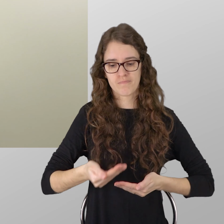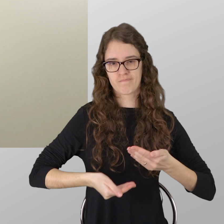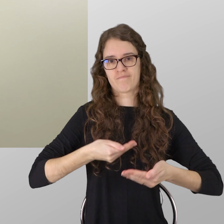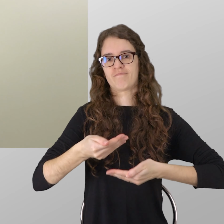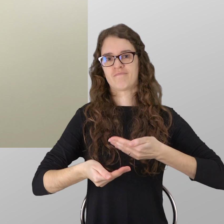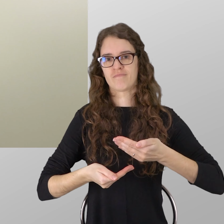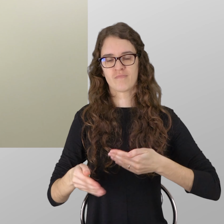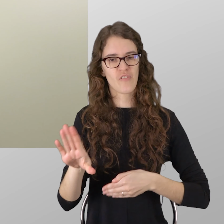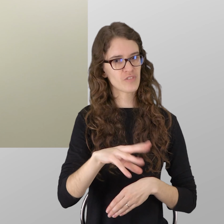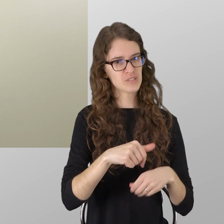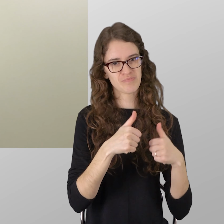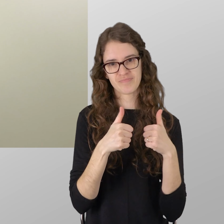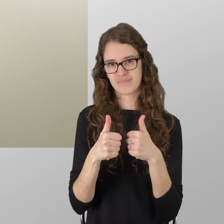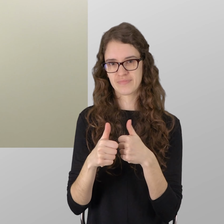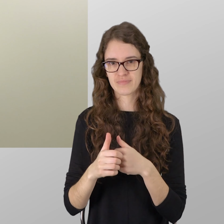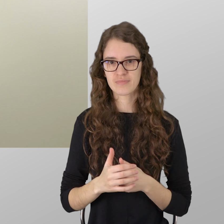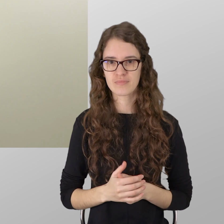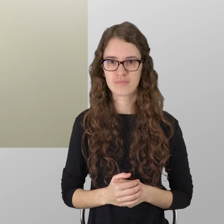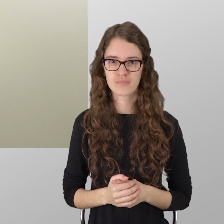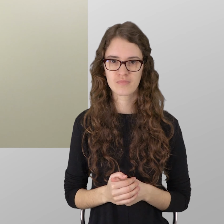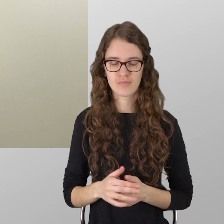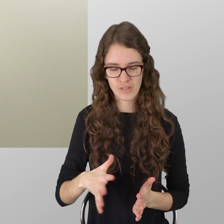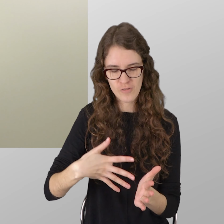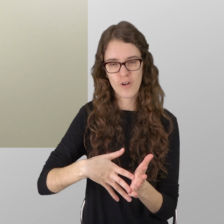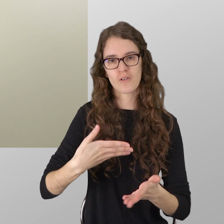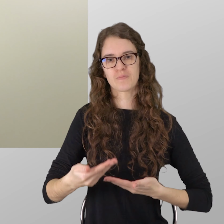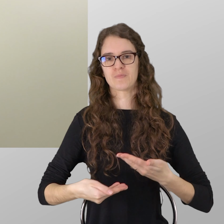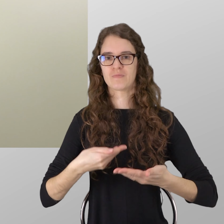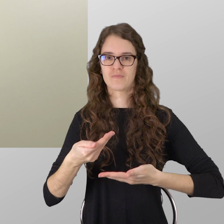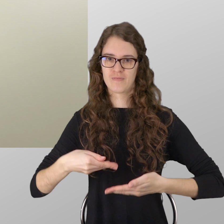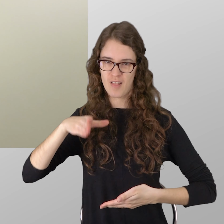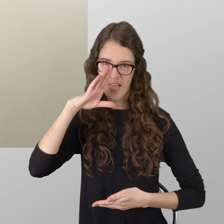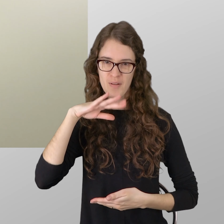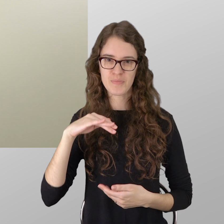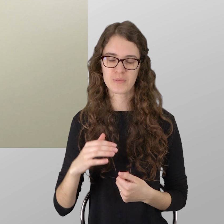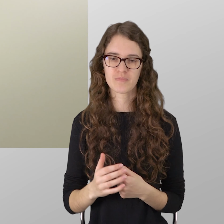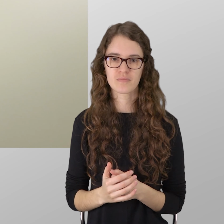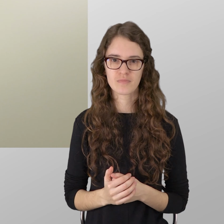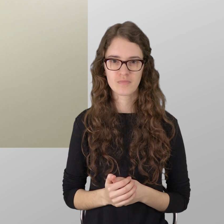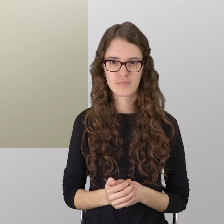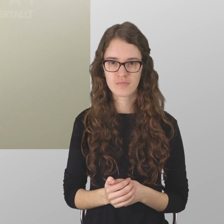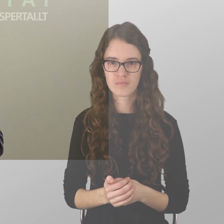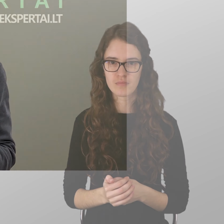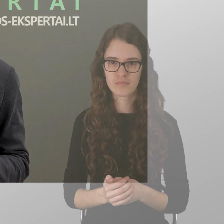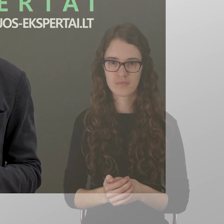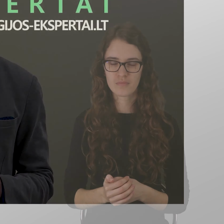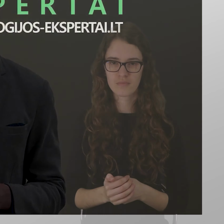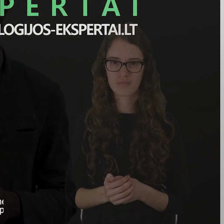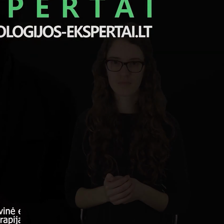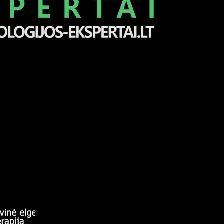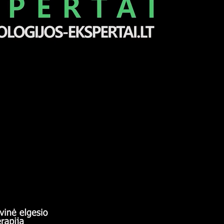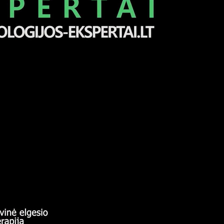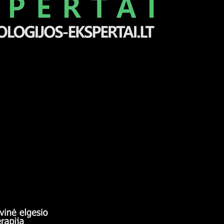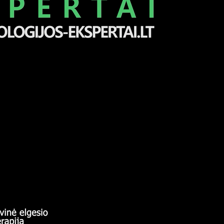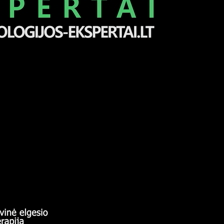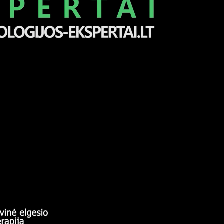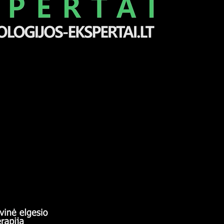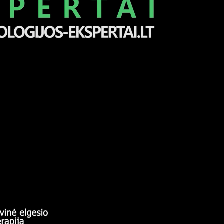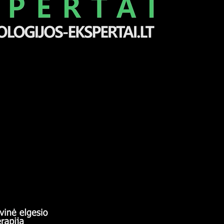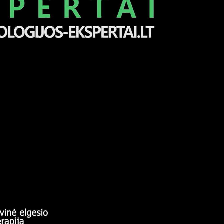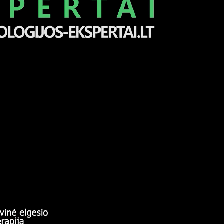nėra atkirtis, tai yra tik tai mažytis sustojimas. Ir mes toliau galime vėl stengtis eiti į priekį. Tai nėra